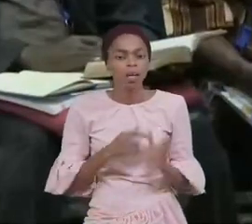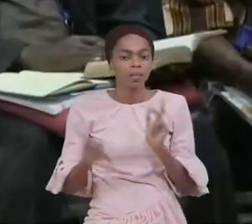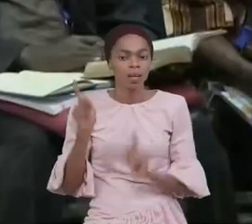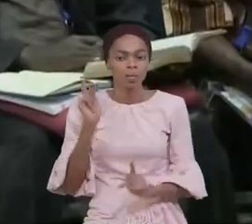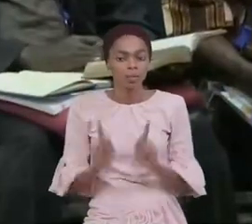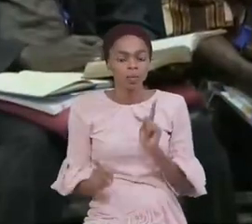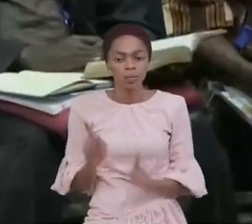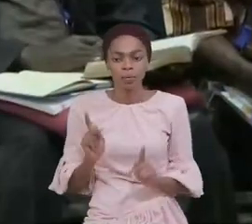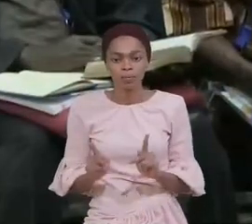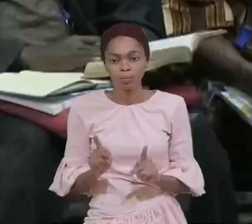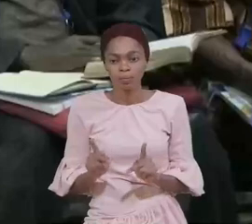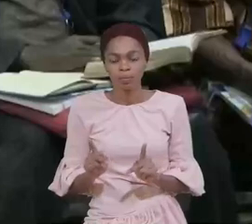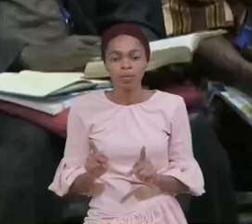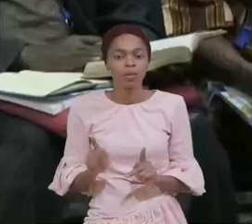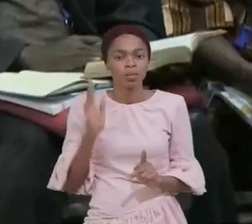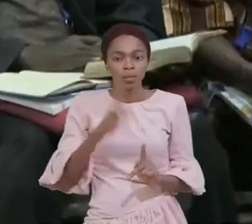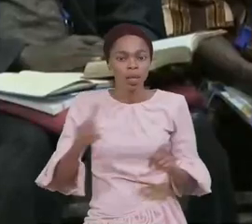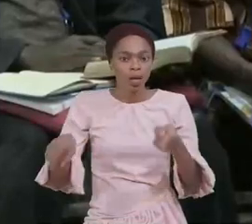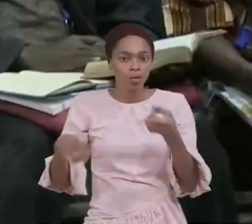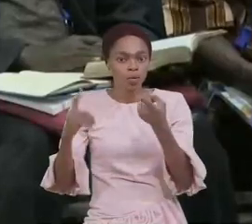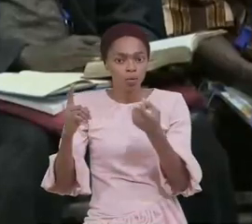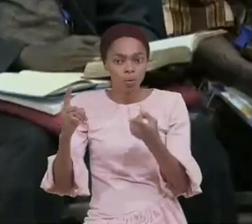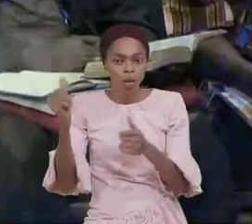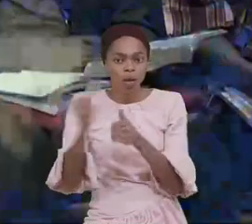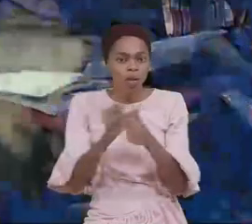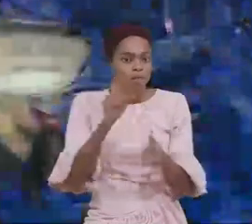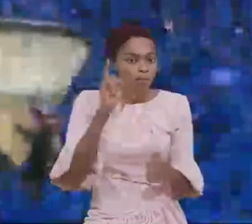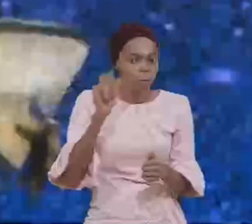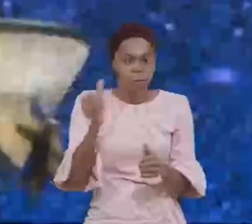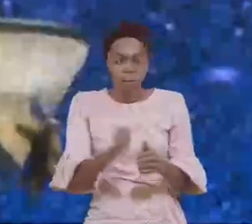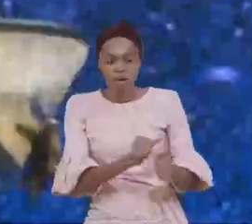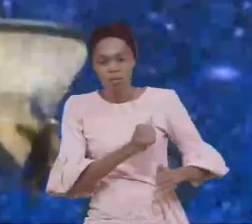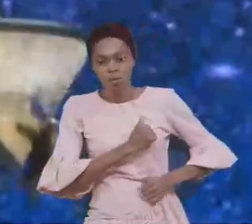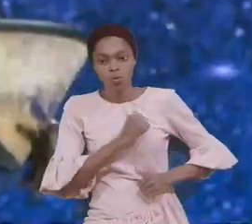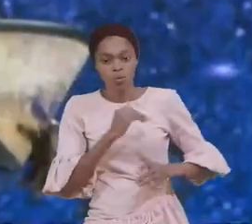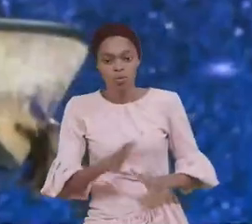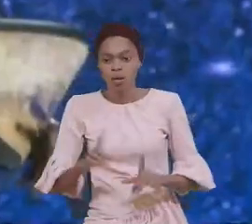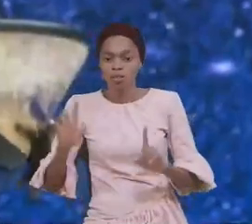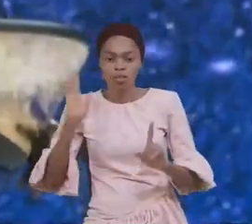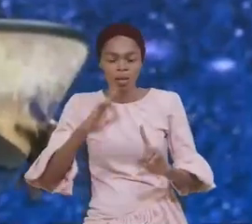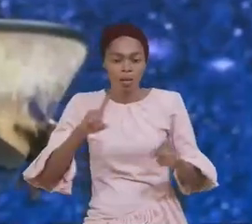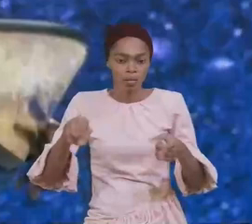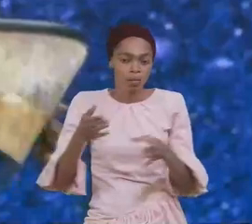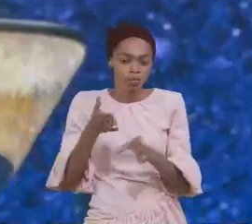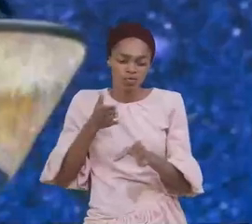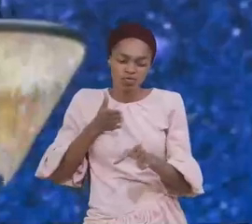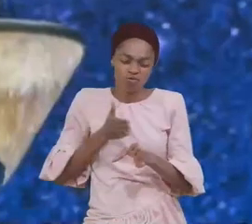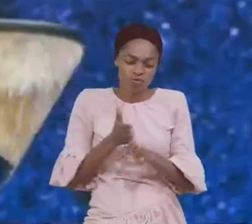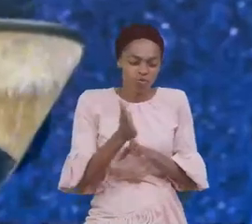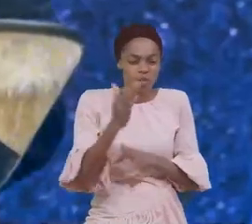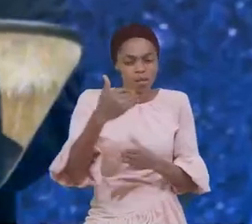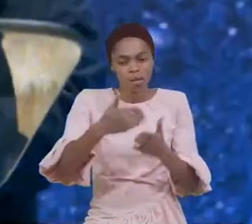Et le peuple montera, tout le monde, tout guerrier, et le peuple montera chacun devant